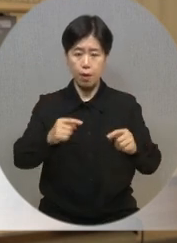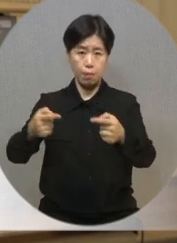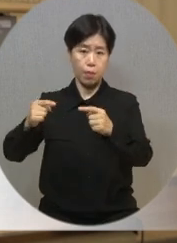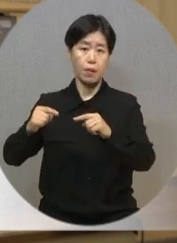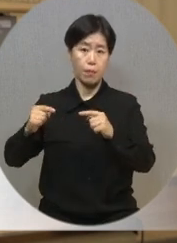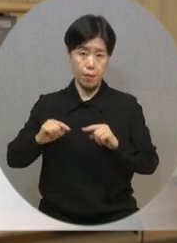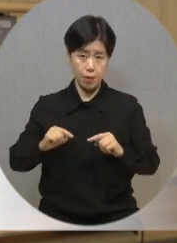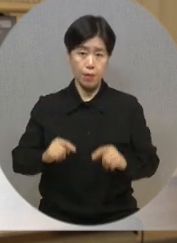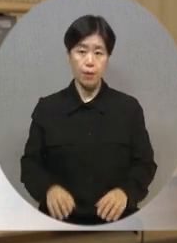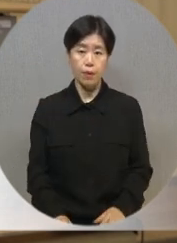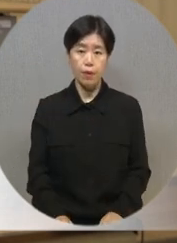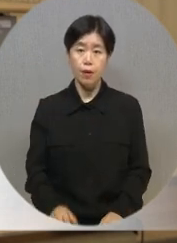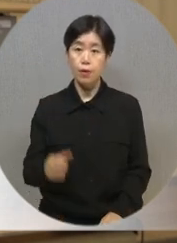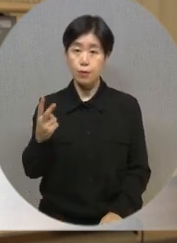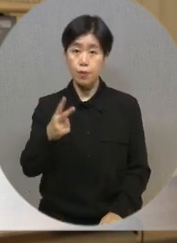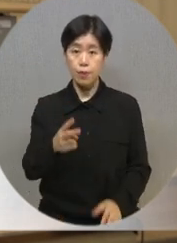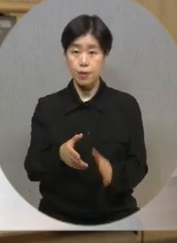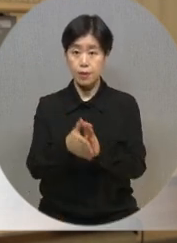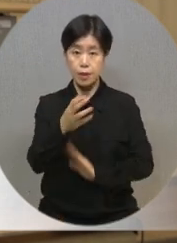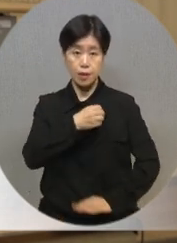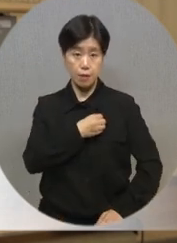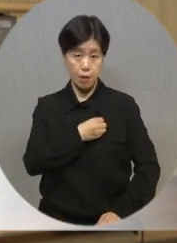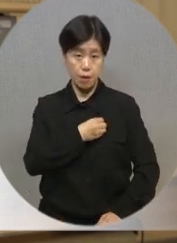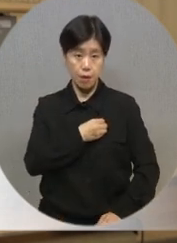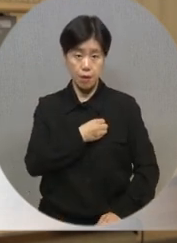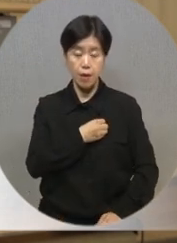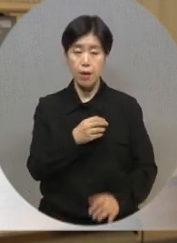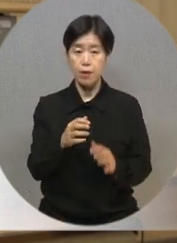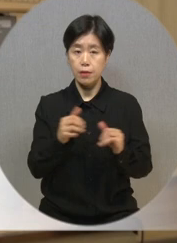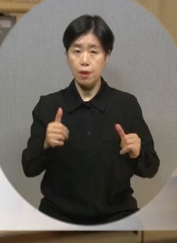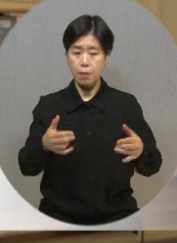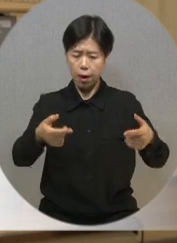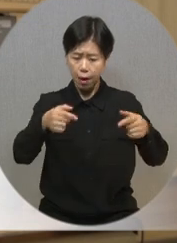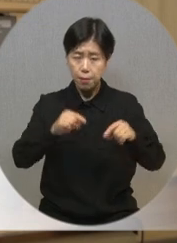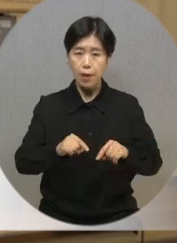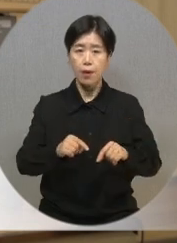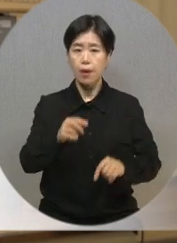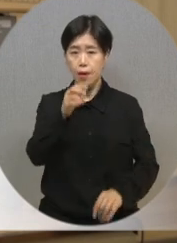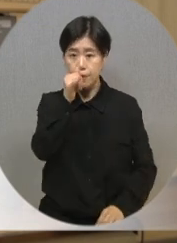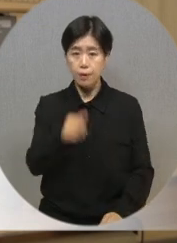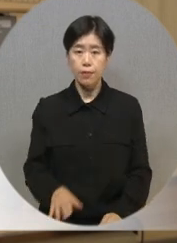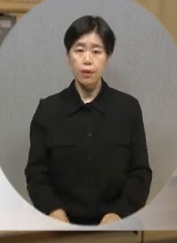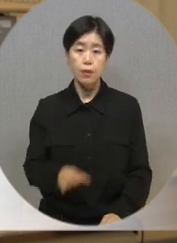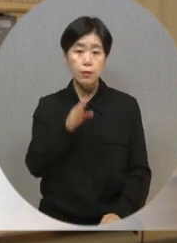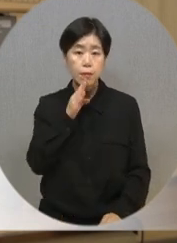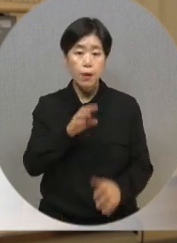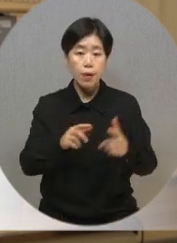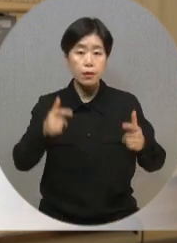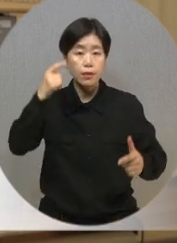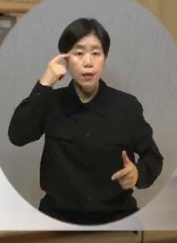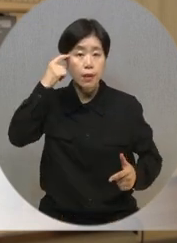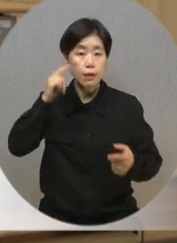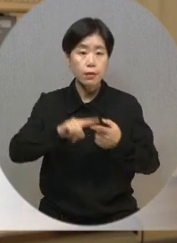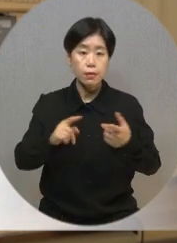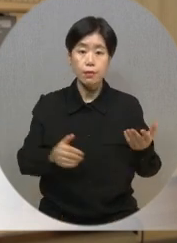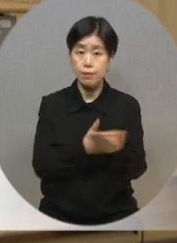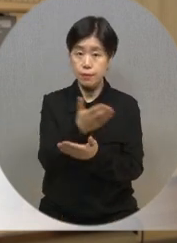경기연구원까지 그리고 또 우리 의정부 시의회에서도 함께해 주신 것 같습니다. 여러 다양한 의견들을 제출해